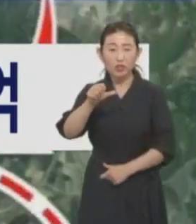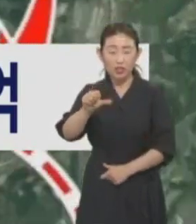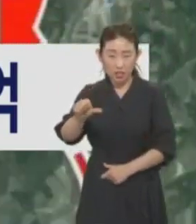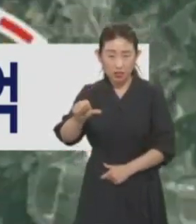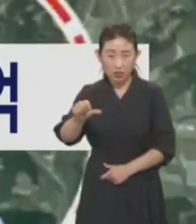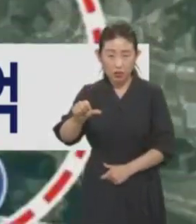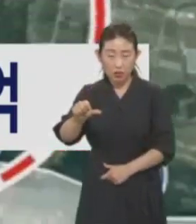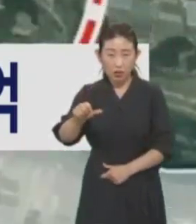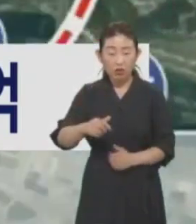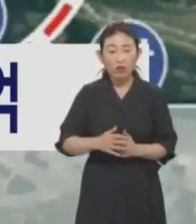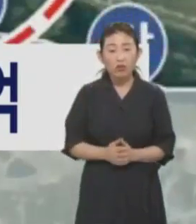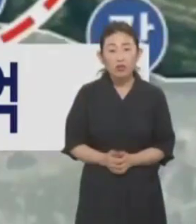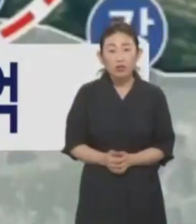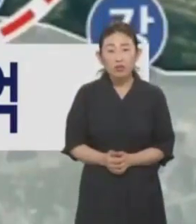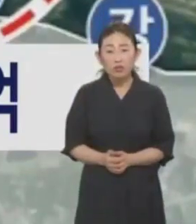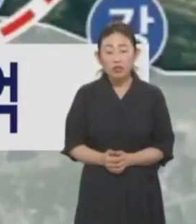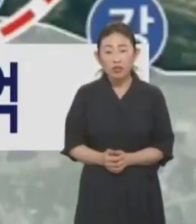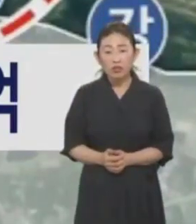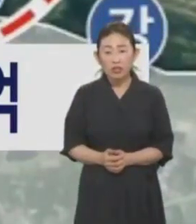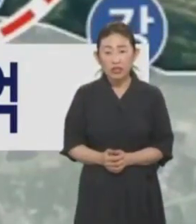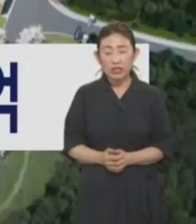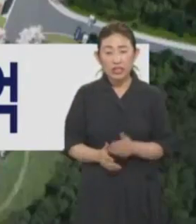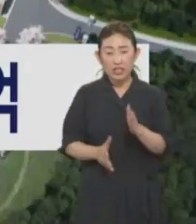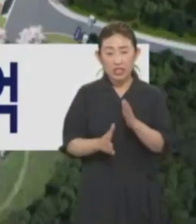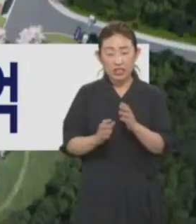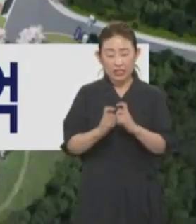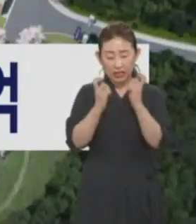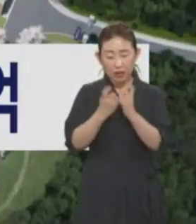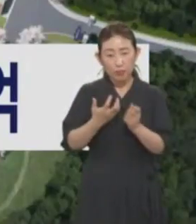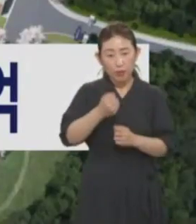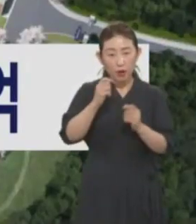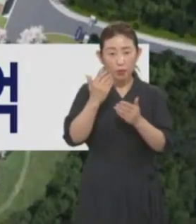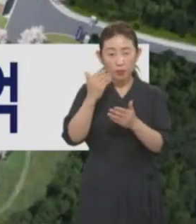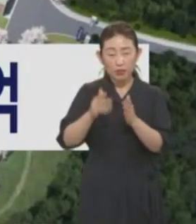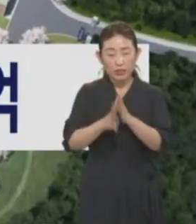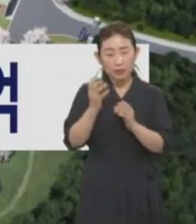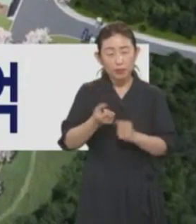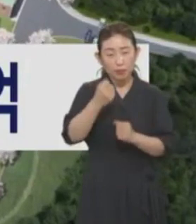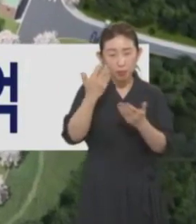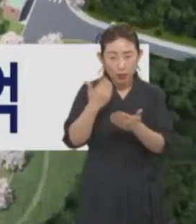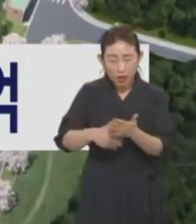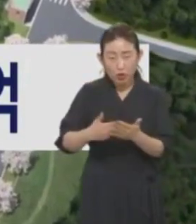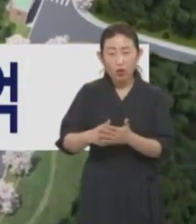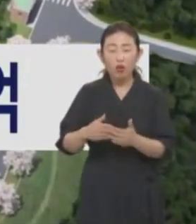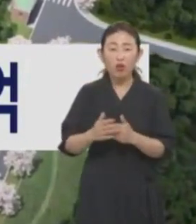14만 1861제곱미터 가운데 시유지를 제외한 25필지 6만